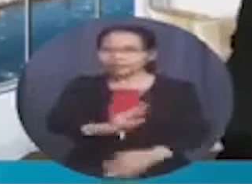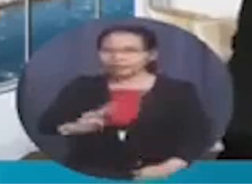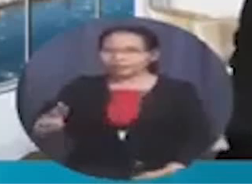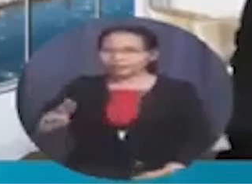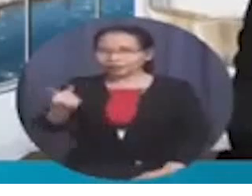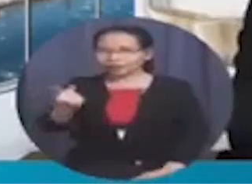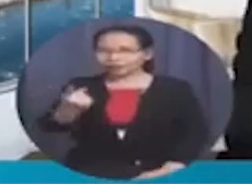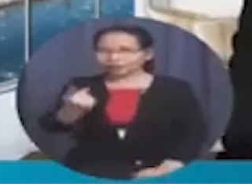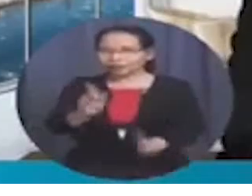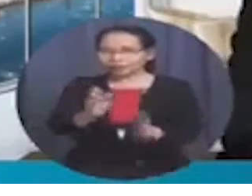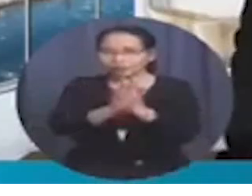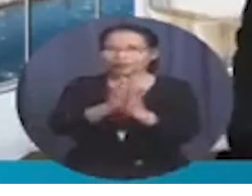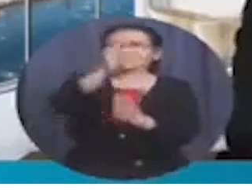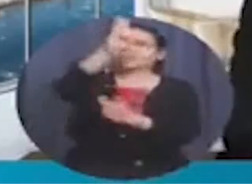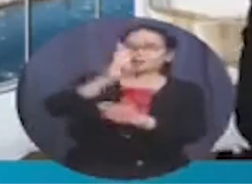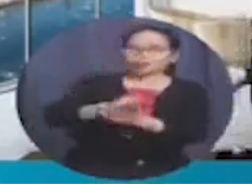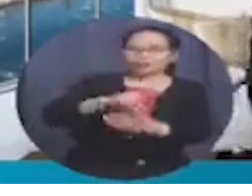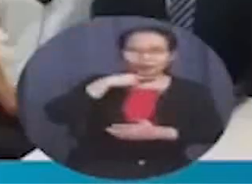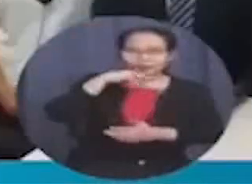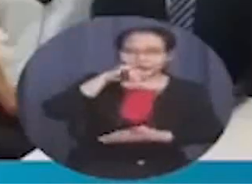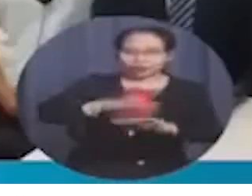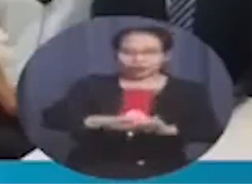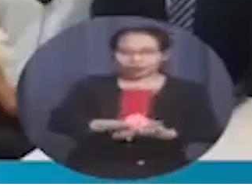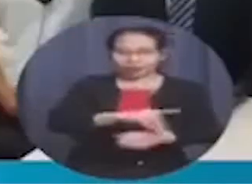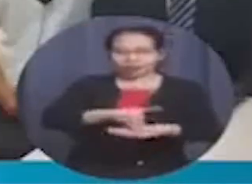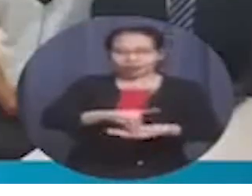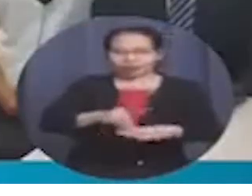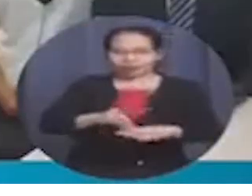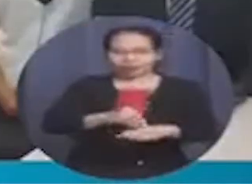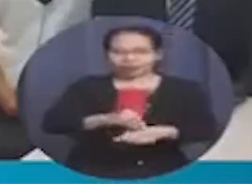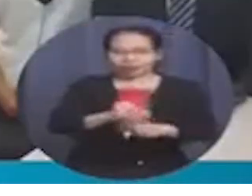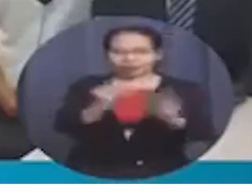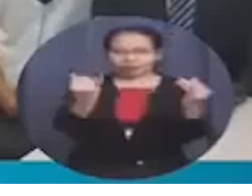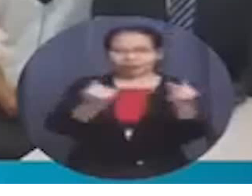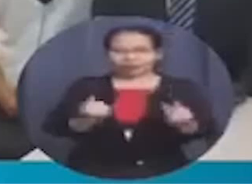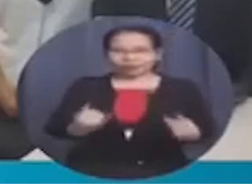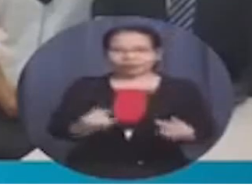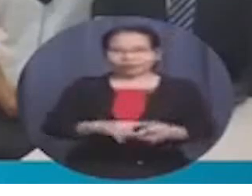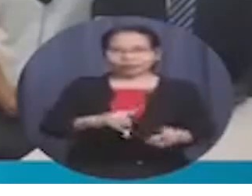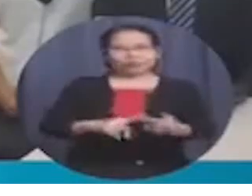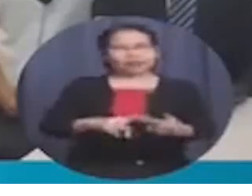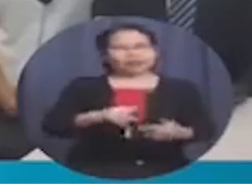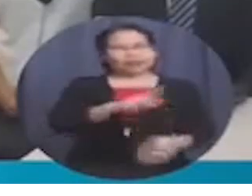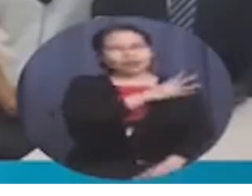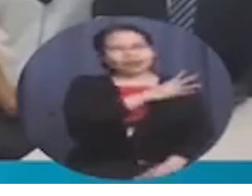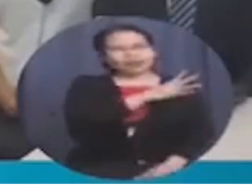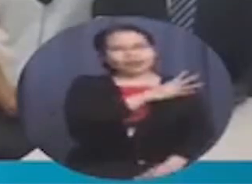doon. Nananalangin sila sa Diyos, hindi doon. Para sabihin mo, eh ba't eh kasi, eh teka